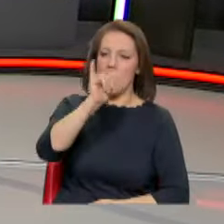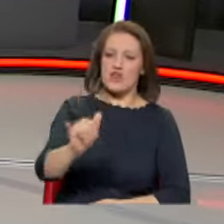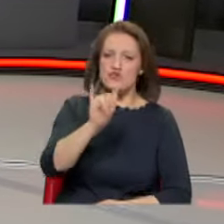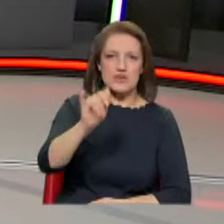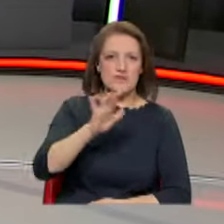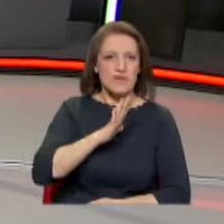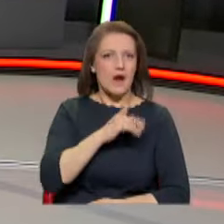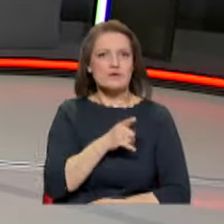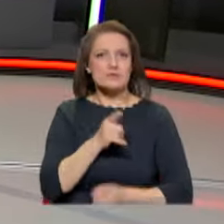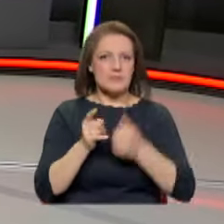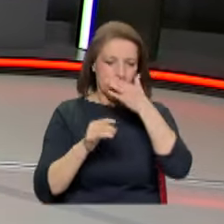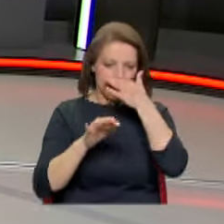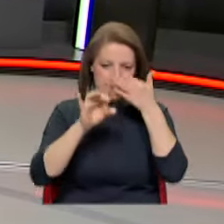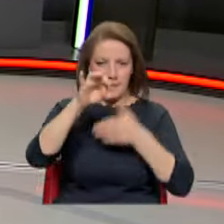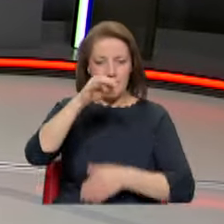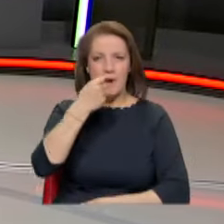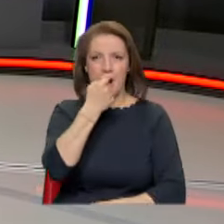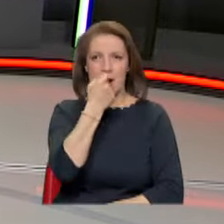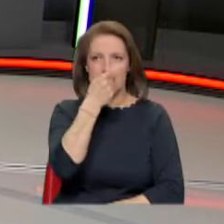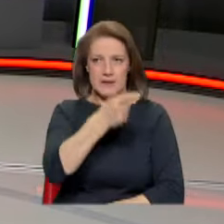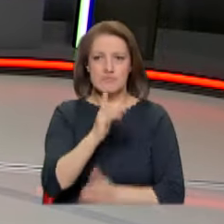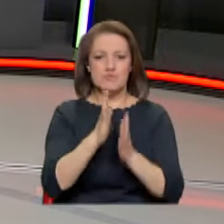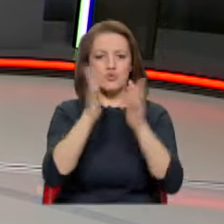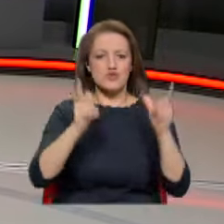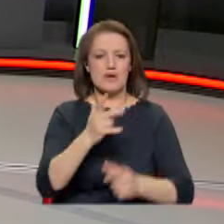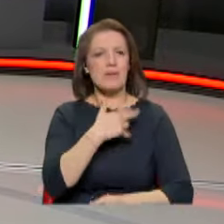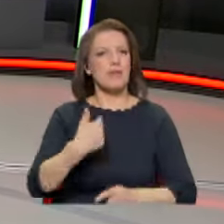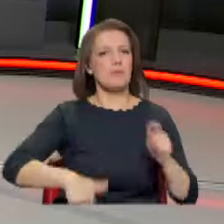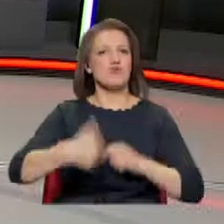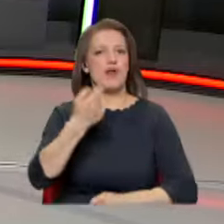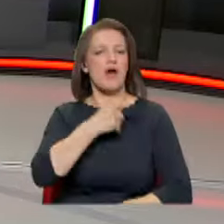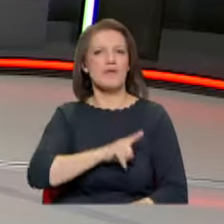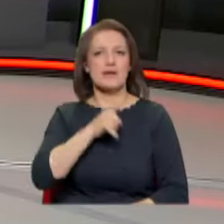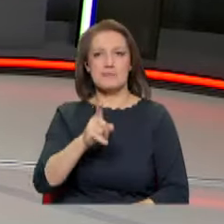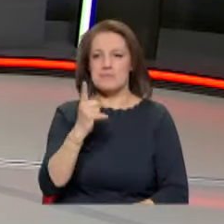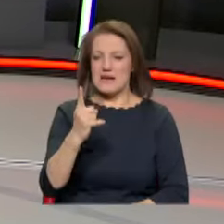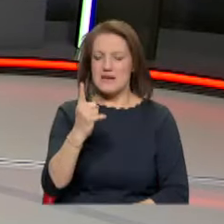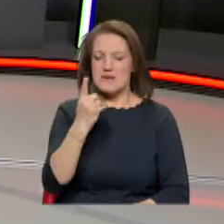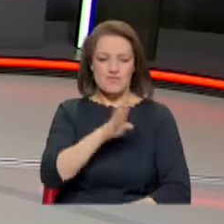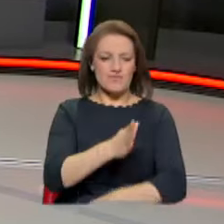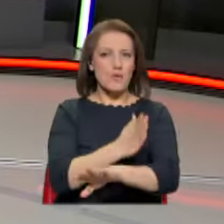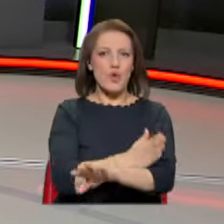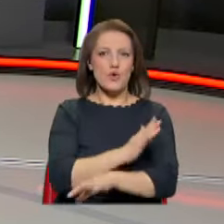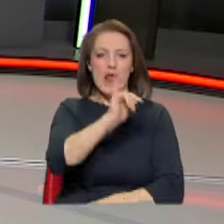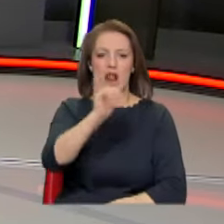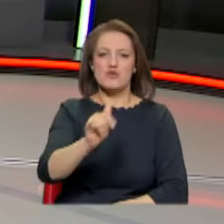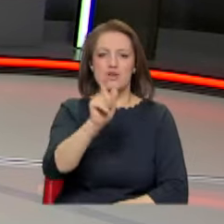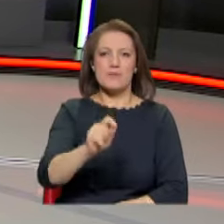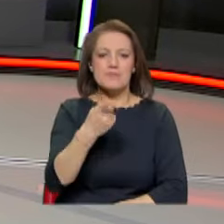geldi. Ankara Büyükşehir Belediye Başkan adayına bir vatandaşımızdan,